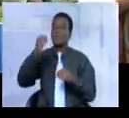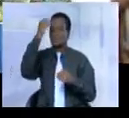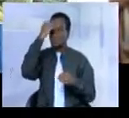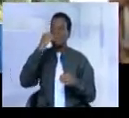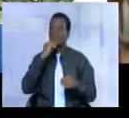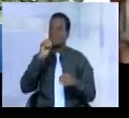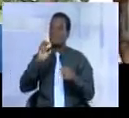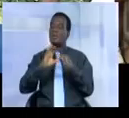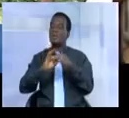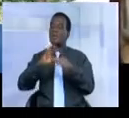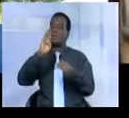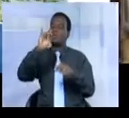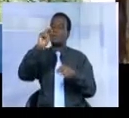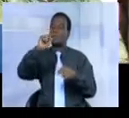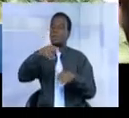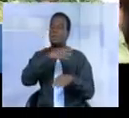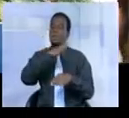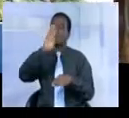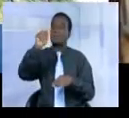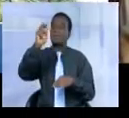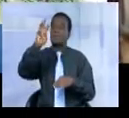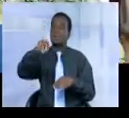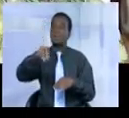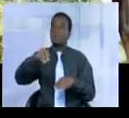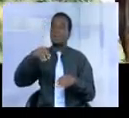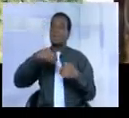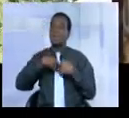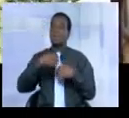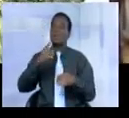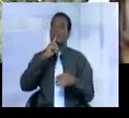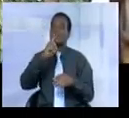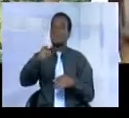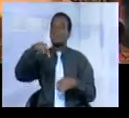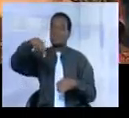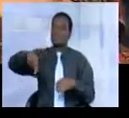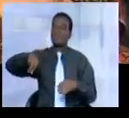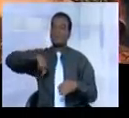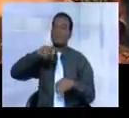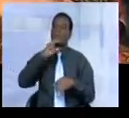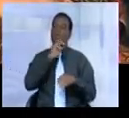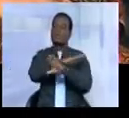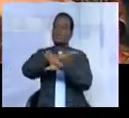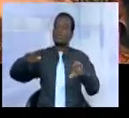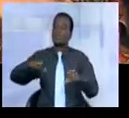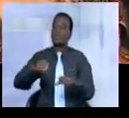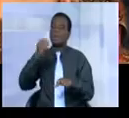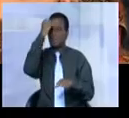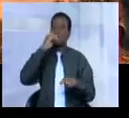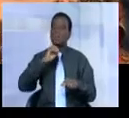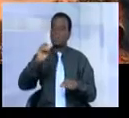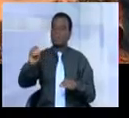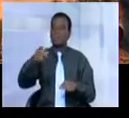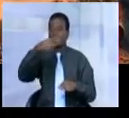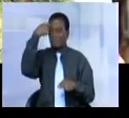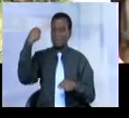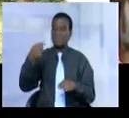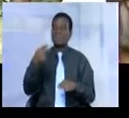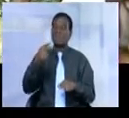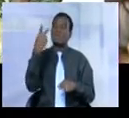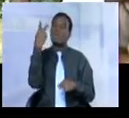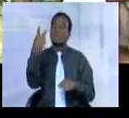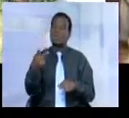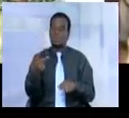Bingerville et de Grand Bassam avons la certitude que nous ne sommes plus des orphelins, car deux dames